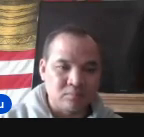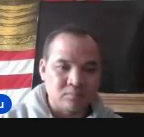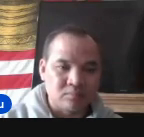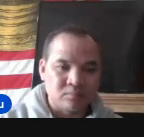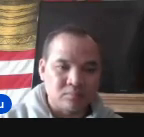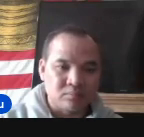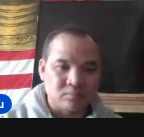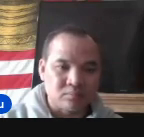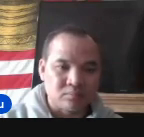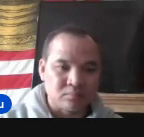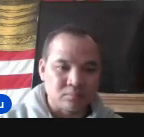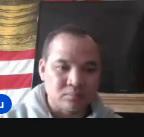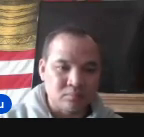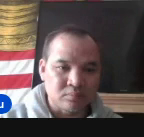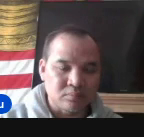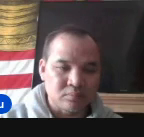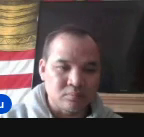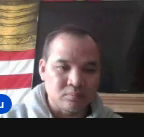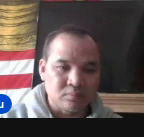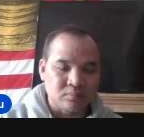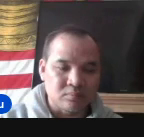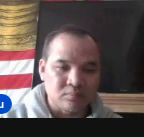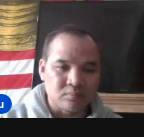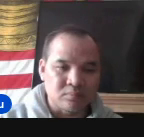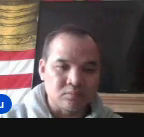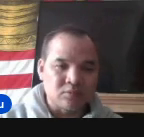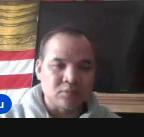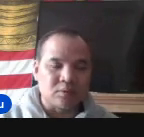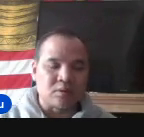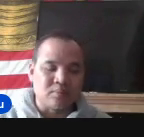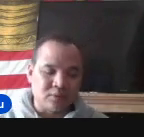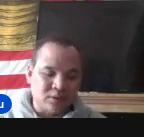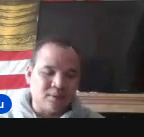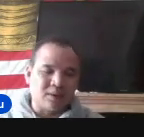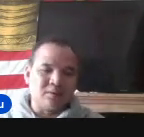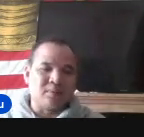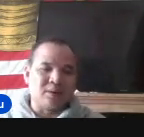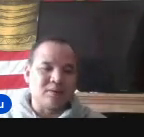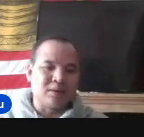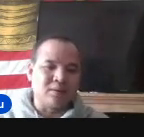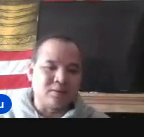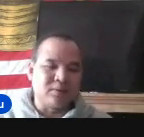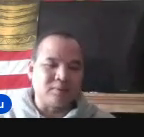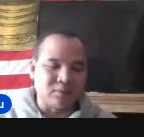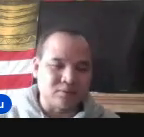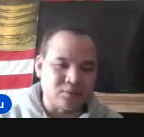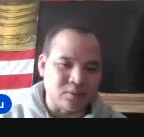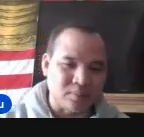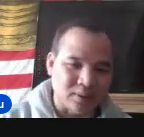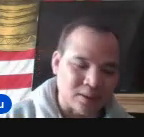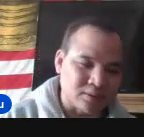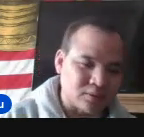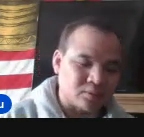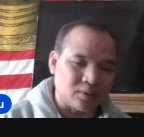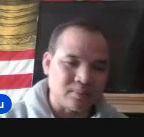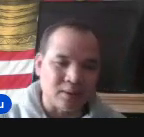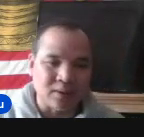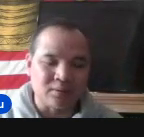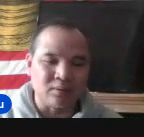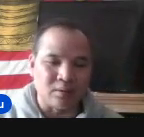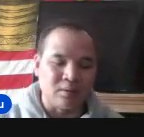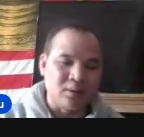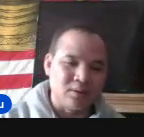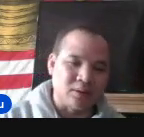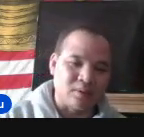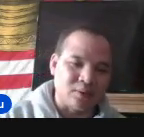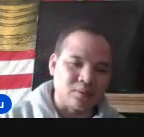ภายนอกมหาอำนาจนะครับที่เข้าไปกระทำการในเรื่องของการลงทุนทางธุรกิจนะครับแล้วก็ไปมีบทบาทในการเมืองภายในของพม่าโ